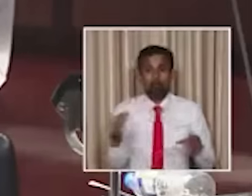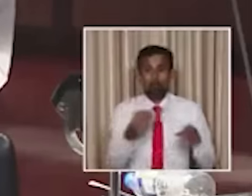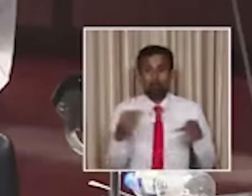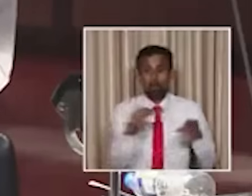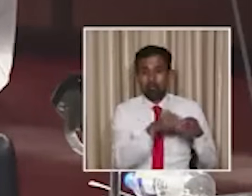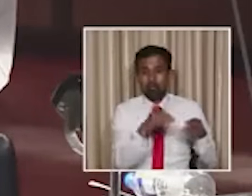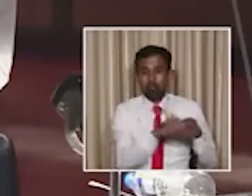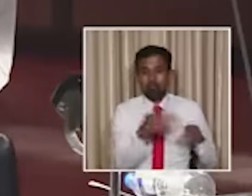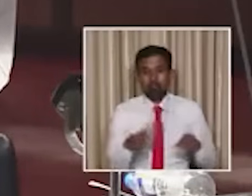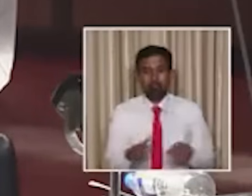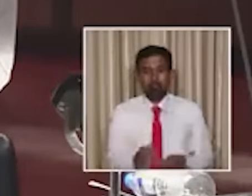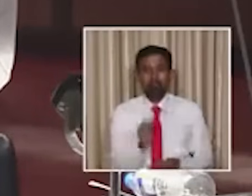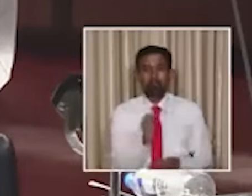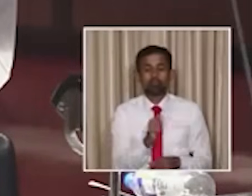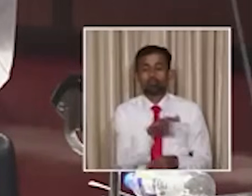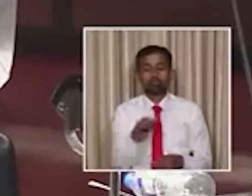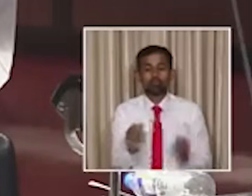தோட்டம் செய்கிறார்கள்.